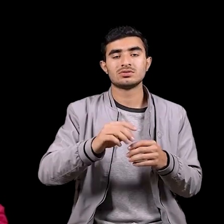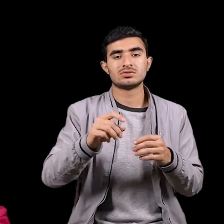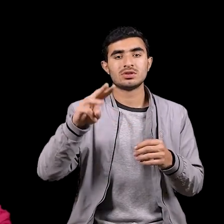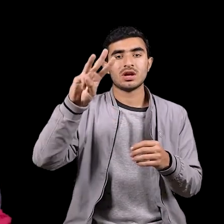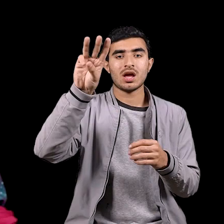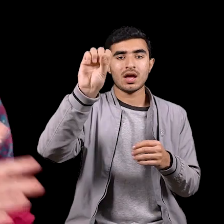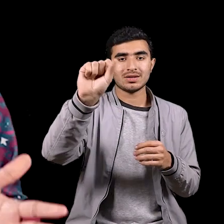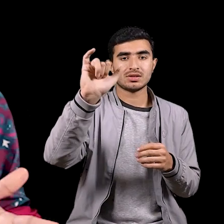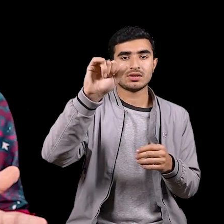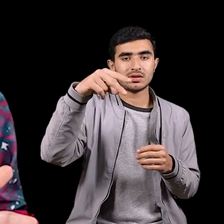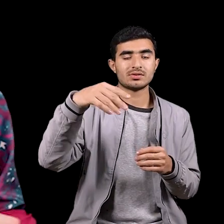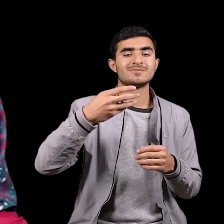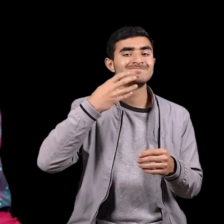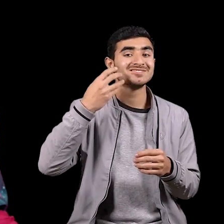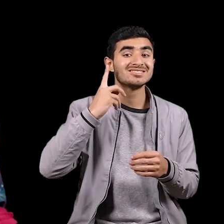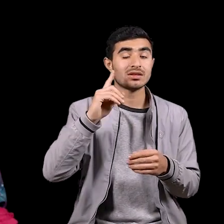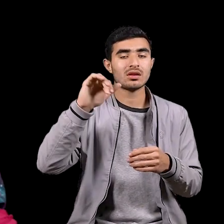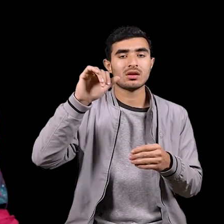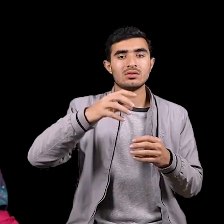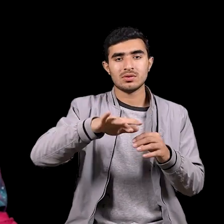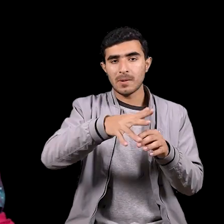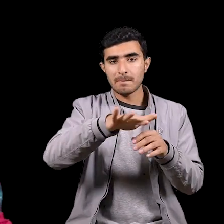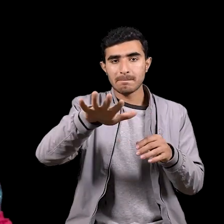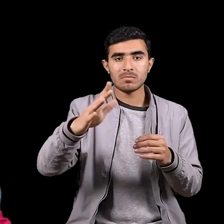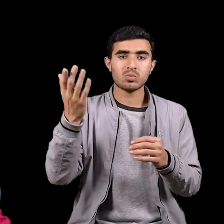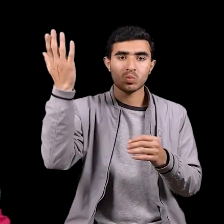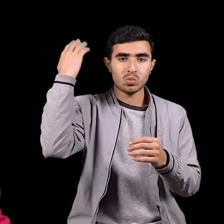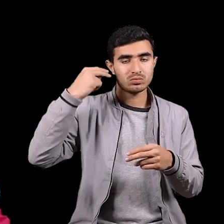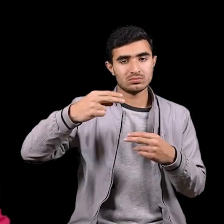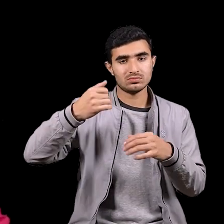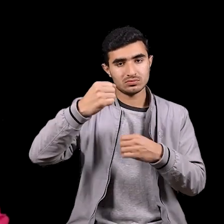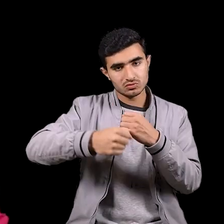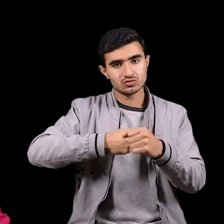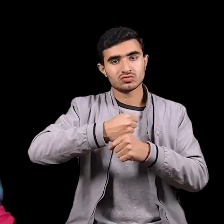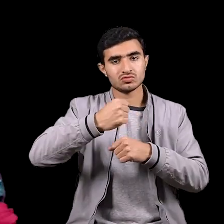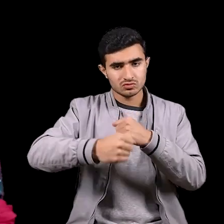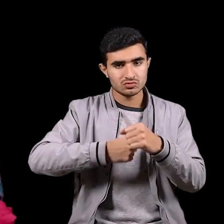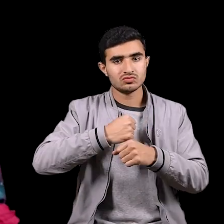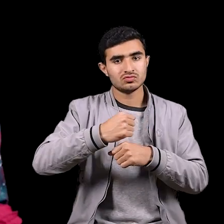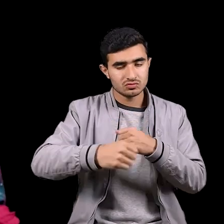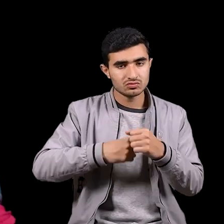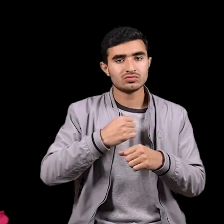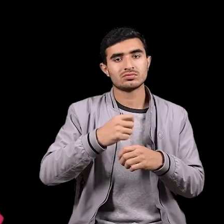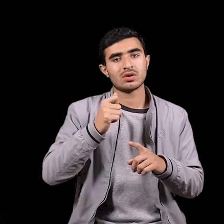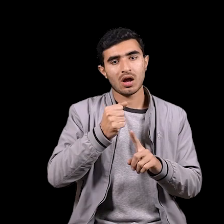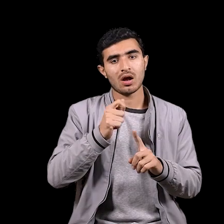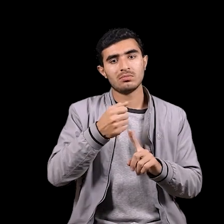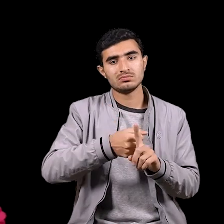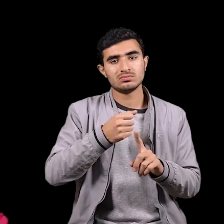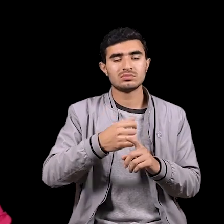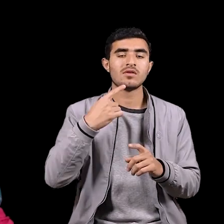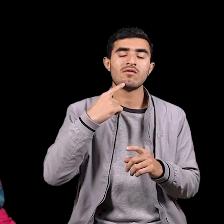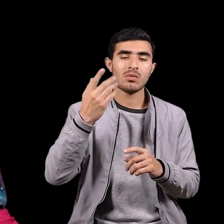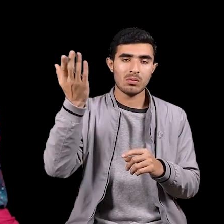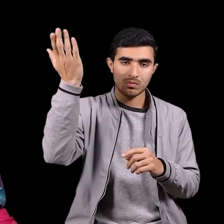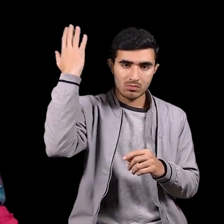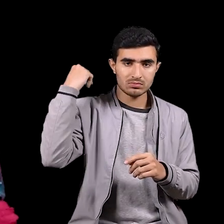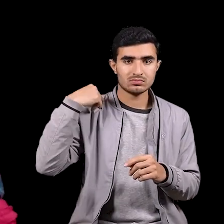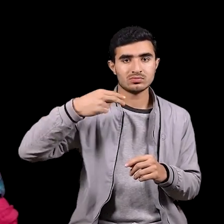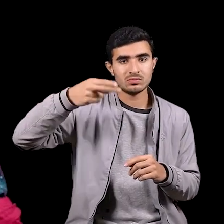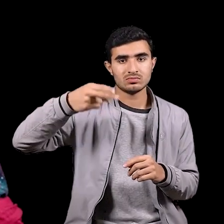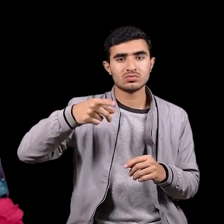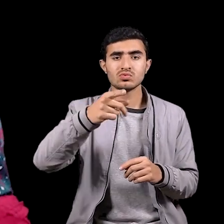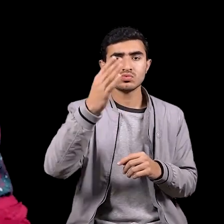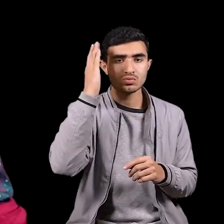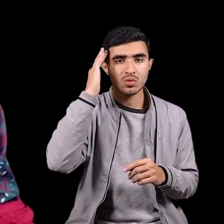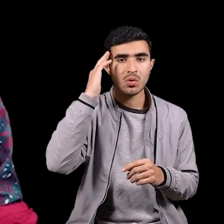दरियाए सिंध से उस तहज़ीब का जन्म हुआ, और मोहनजोदड़ो से। अब बहुत सारे लोग उसकी अगर हिस्ट्री से वाकिफ़ नहीं होंगे, लेकिन ये ज़रूर जानते होंगे कि